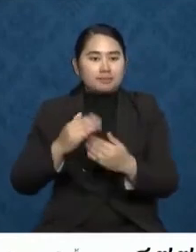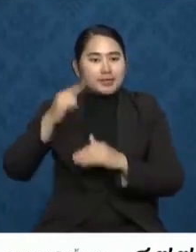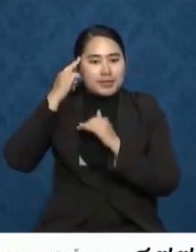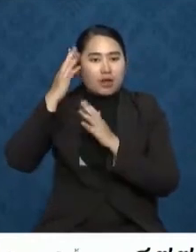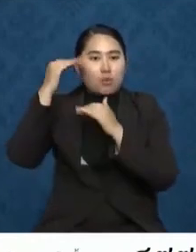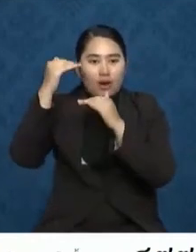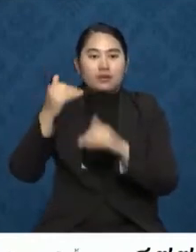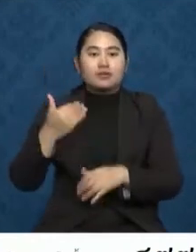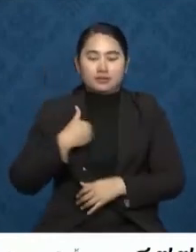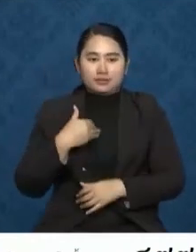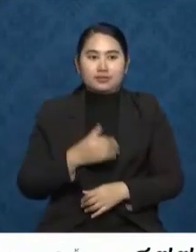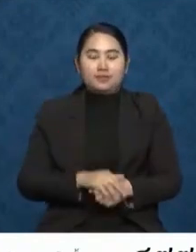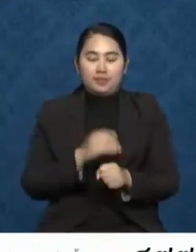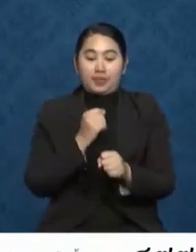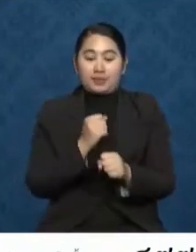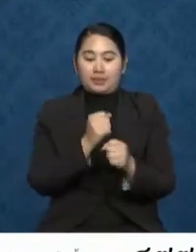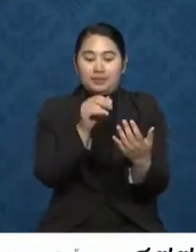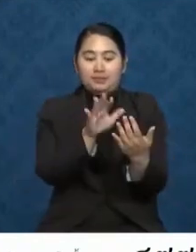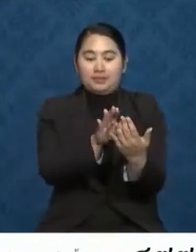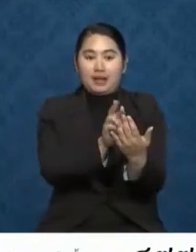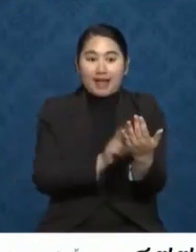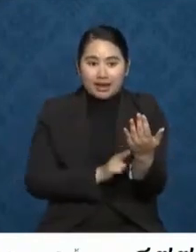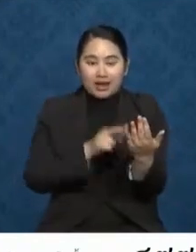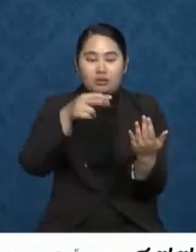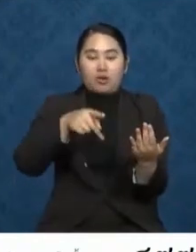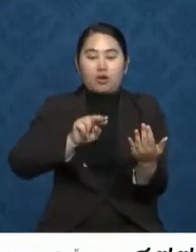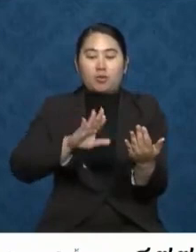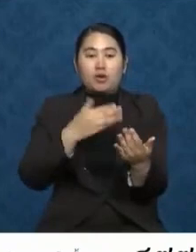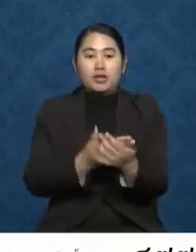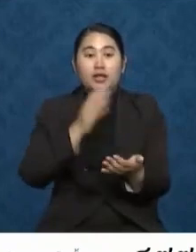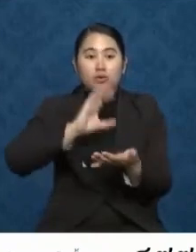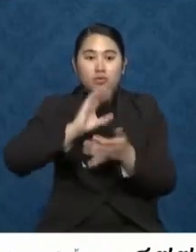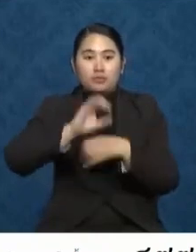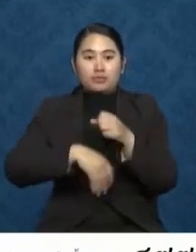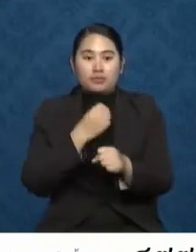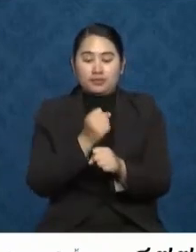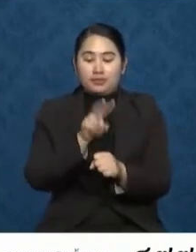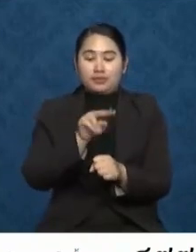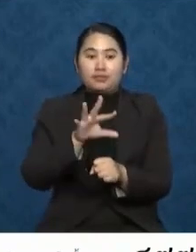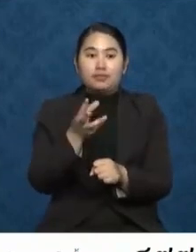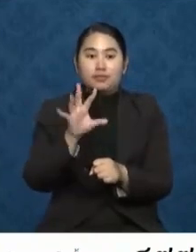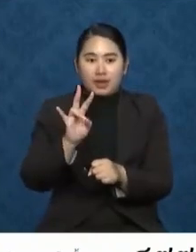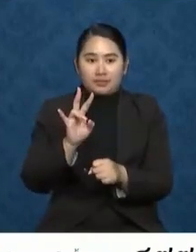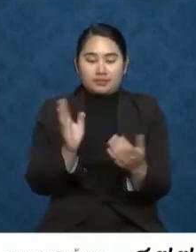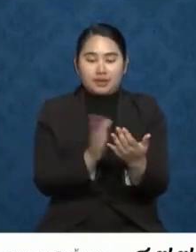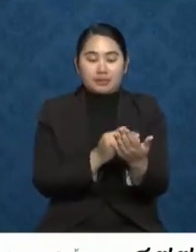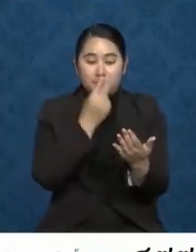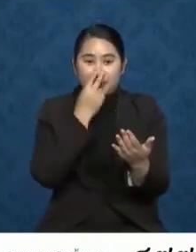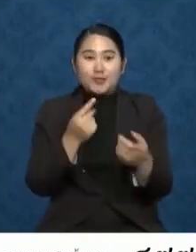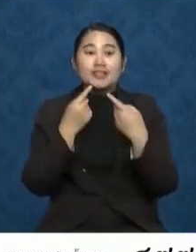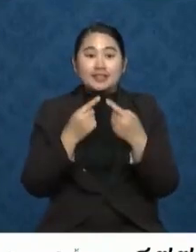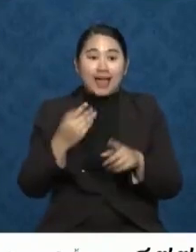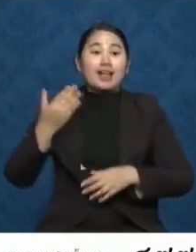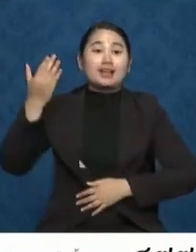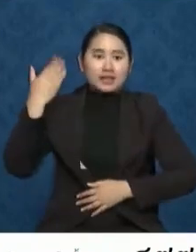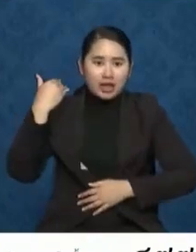ช่นเดียวกันครับว่าหน้าตาของร่างพระราชบัญญัติงบประมาณรายจ่ายประจำปี2567นี้จะมีหน้าตาแตกต่างไปจากรัฐบาลก่